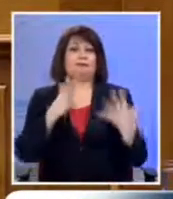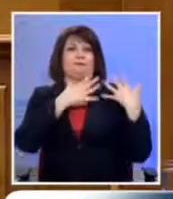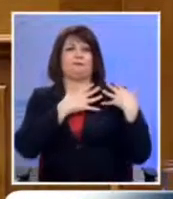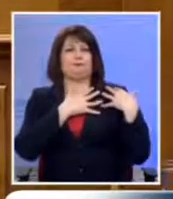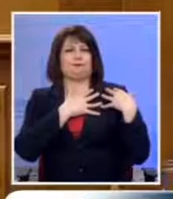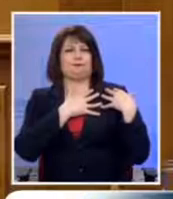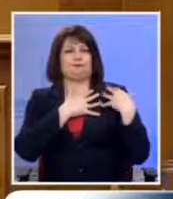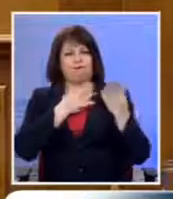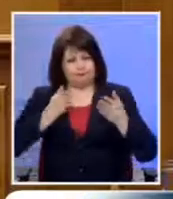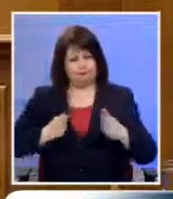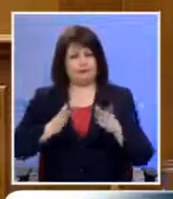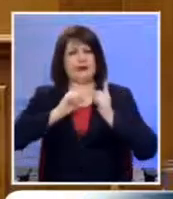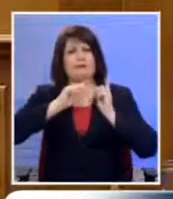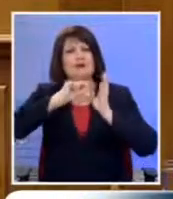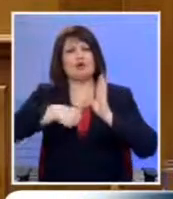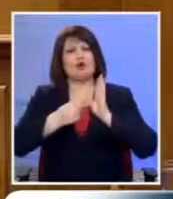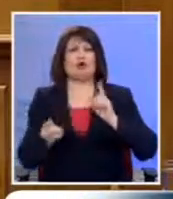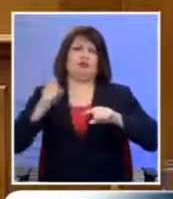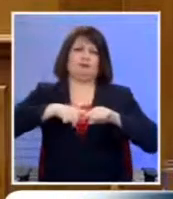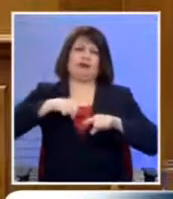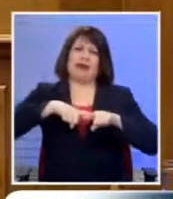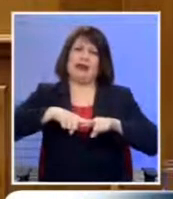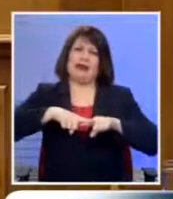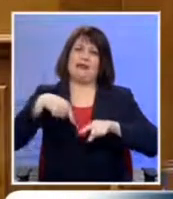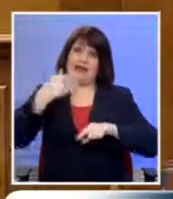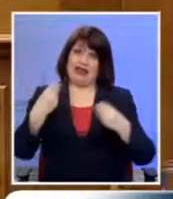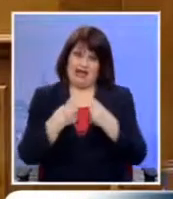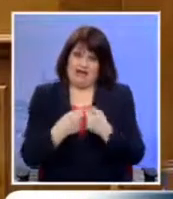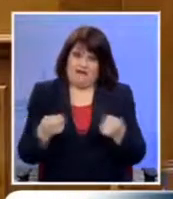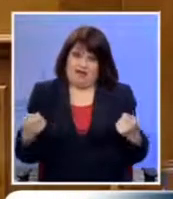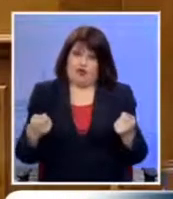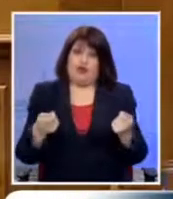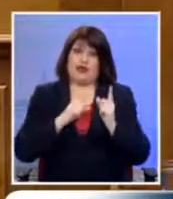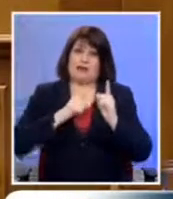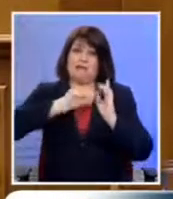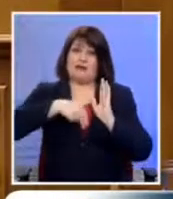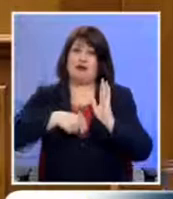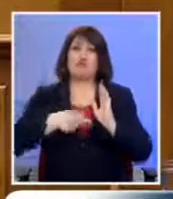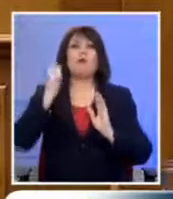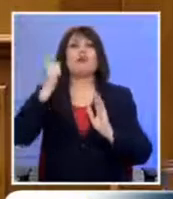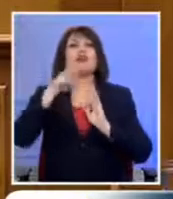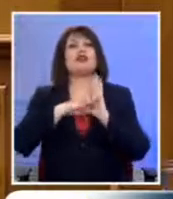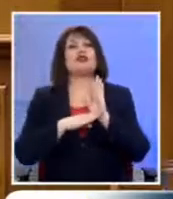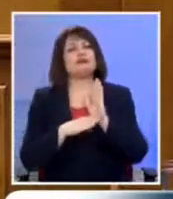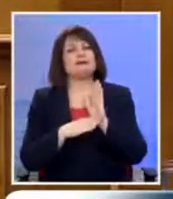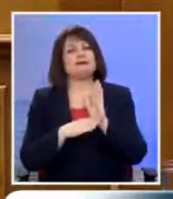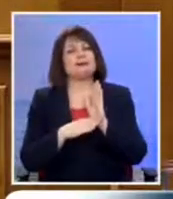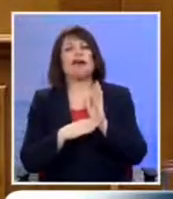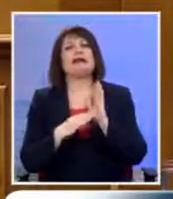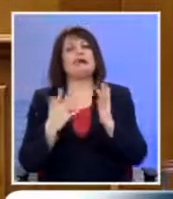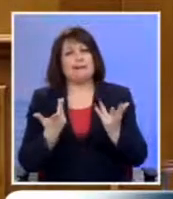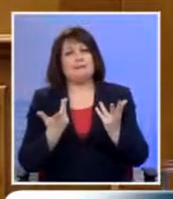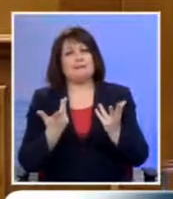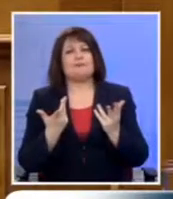να οδηγήσουν τη χώρα στο μνημόνιο και μετά να εφαρμόσουν το μνημόνιο, είναι ένα πολιτικό σύστημα και μια